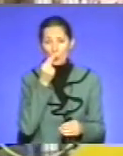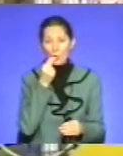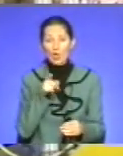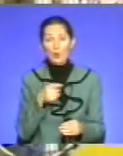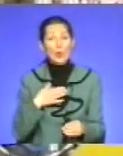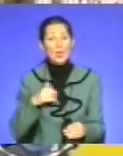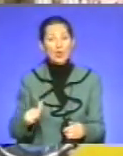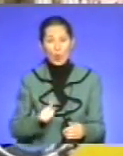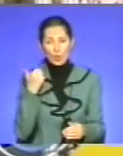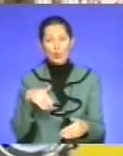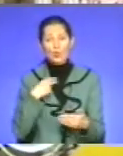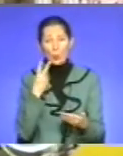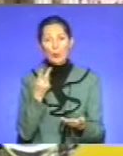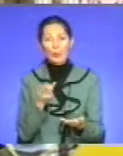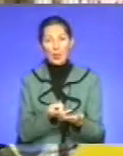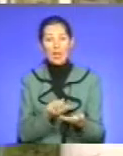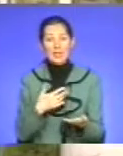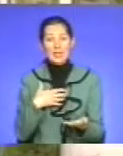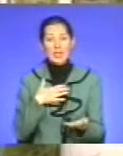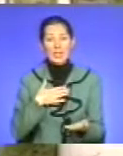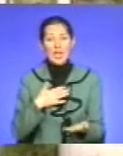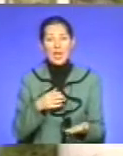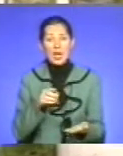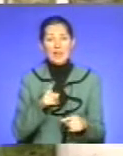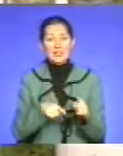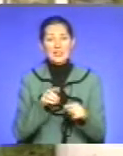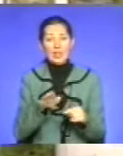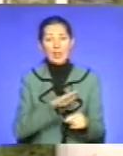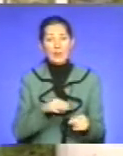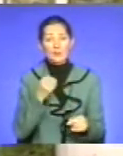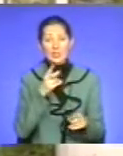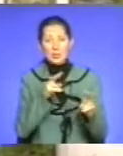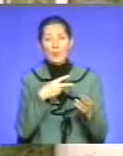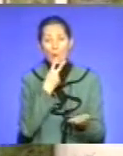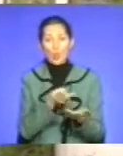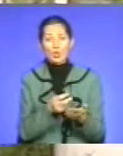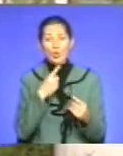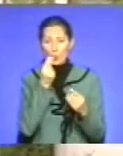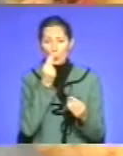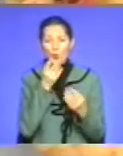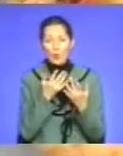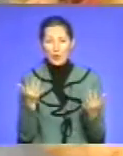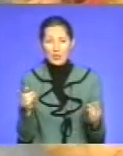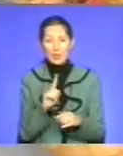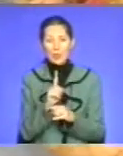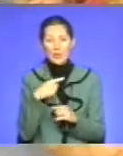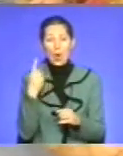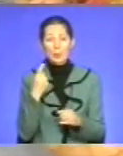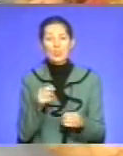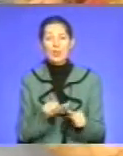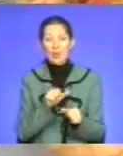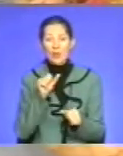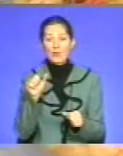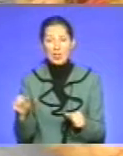ми з гордістю представляємо наш рідний край. Під час демонстрації товарів Тернопільська область виділялася букетом та короваєм із